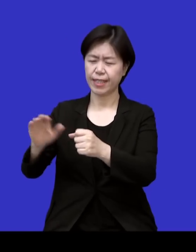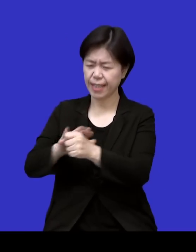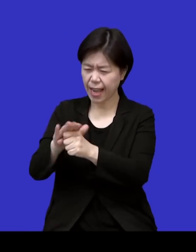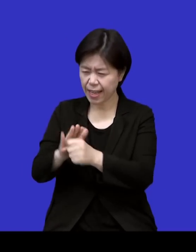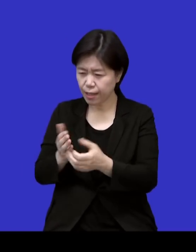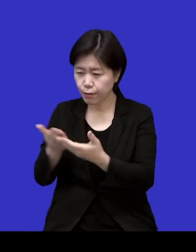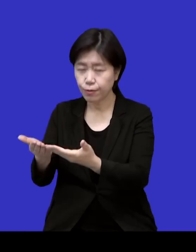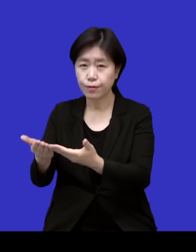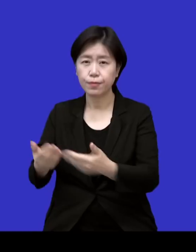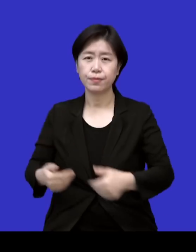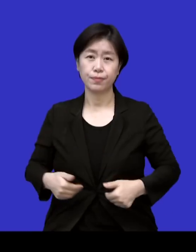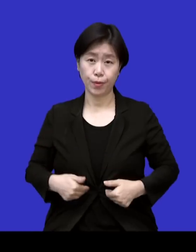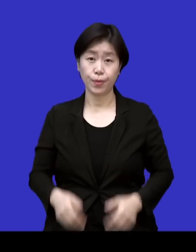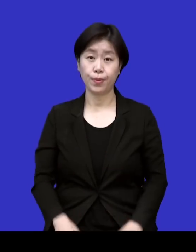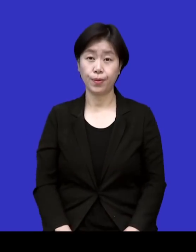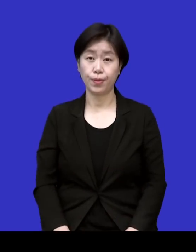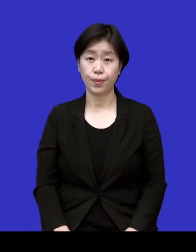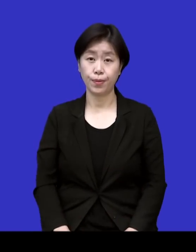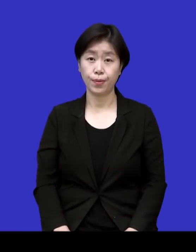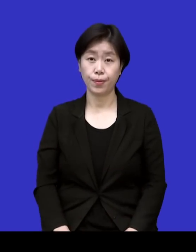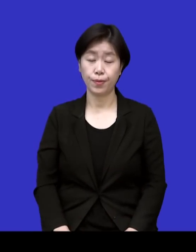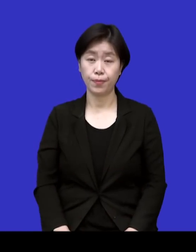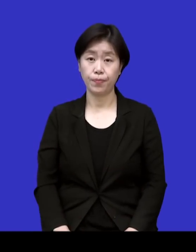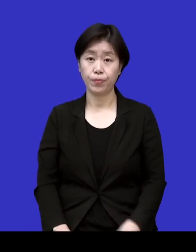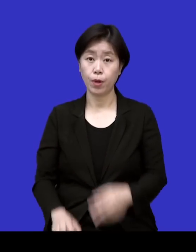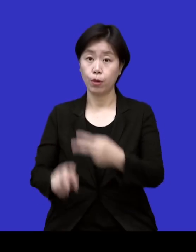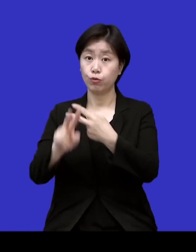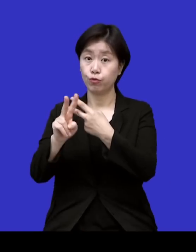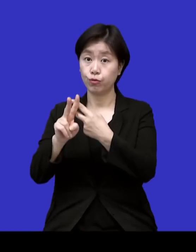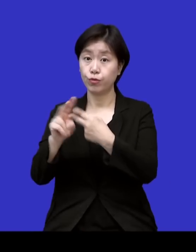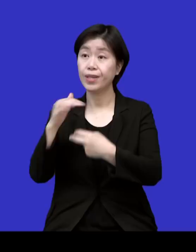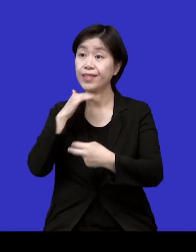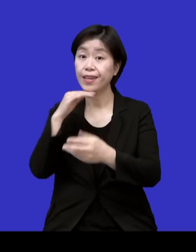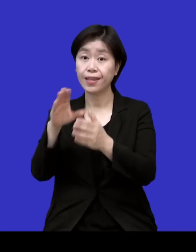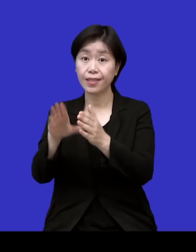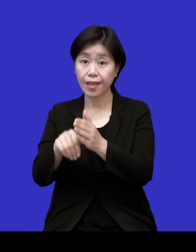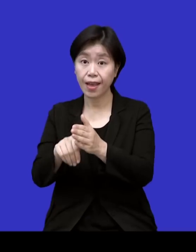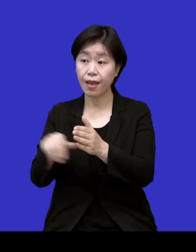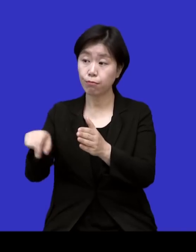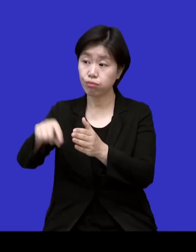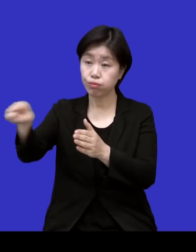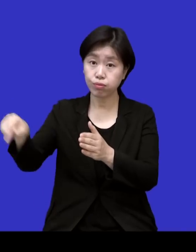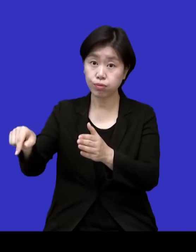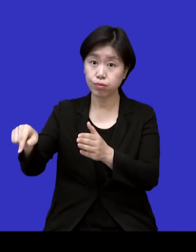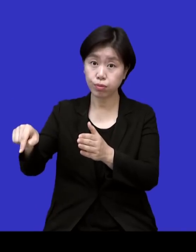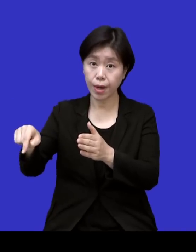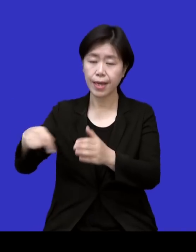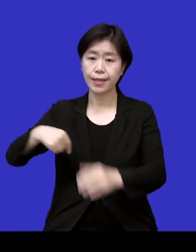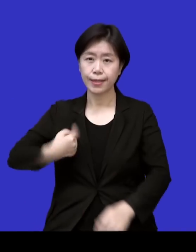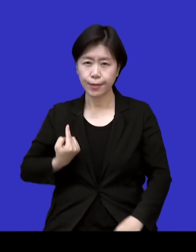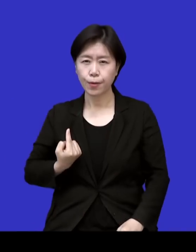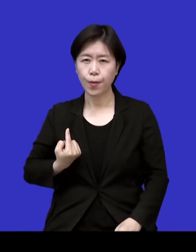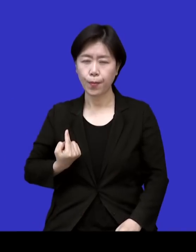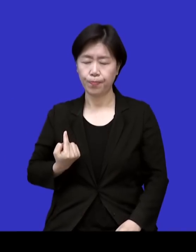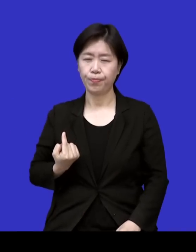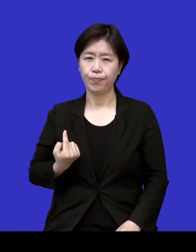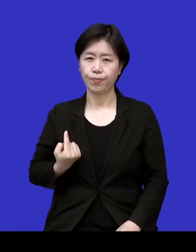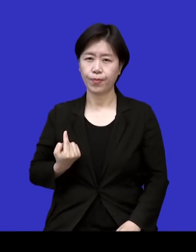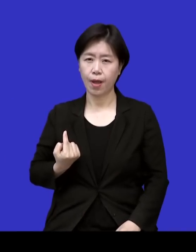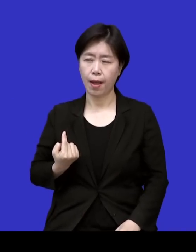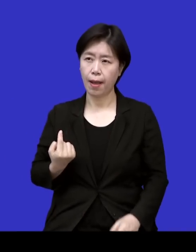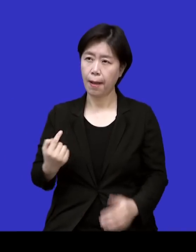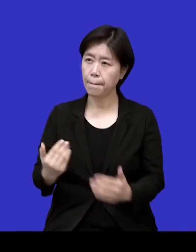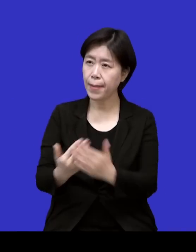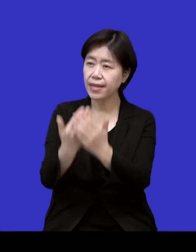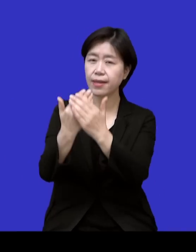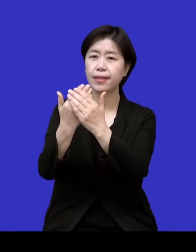우리도 그랬지만 그 나이가 되면 이제 스스로 하기 시작하고 스스로 사고를 할 나이지 네. 그들이 중2병이란 이유로 그런 이름으로 이렇게 소외될